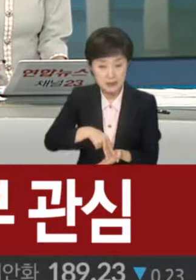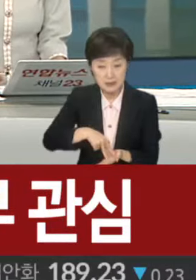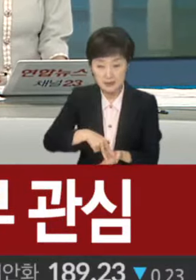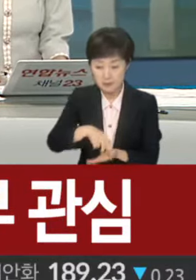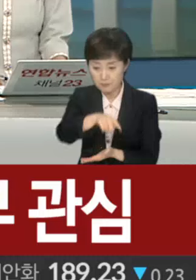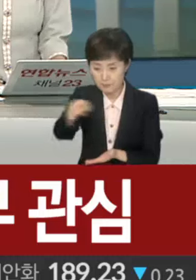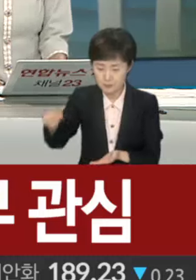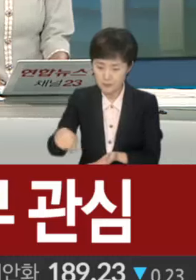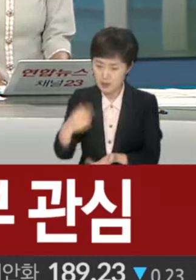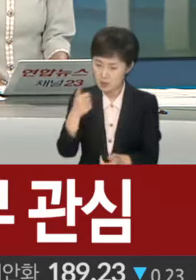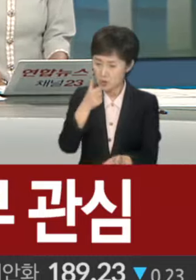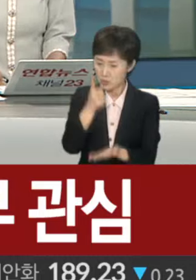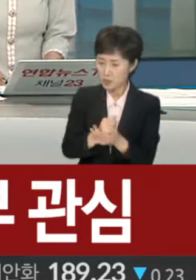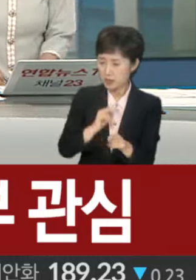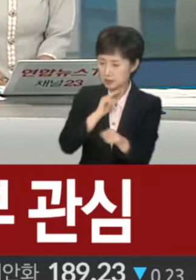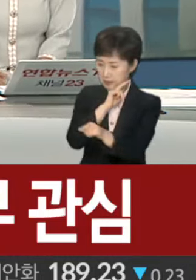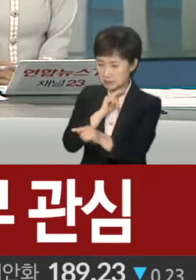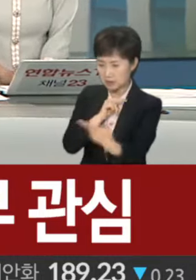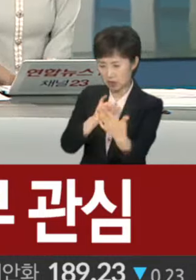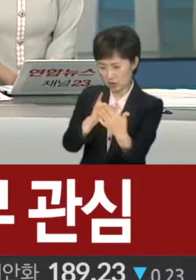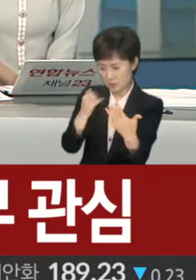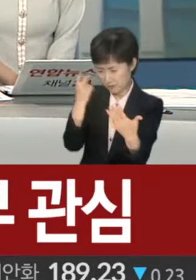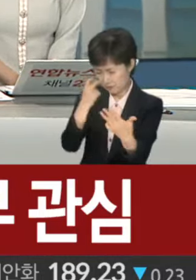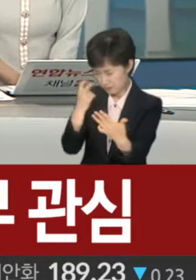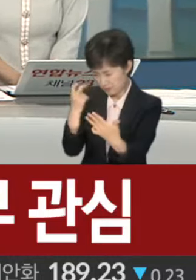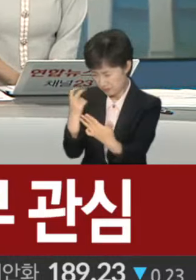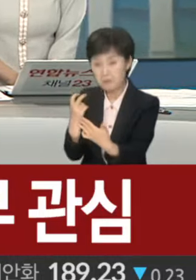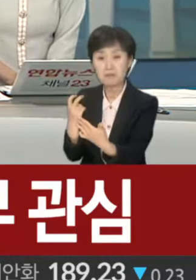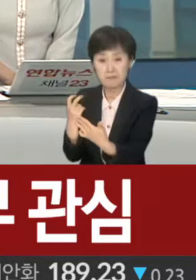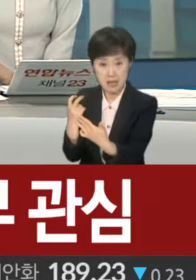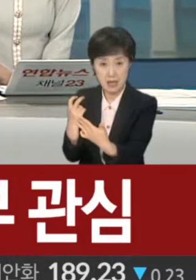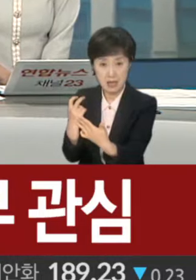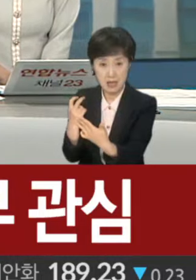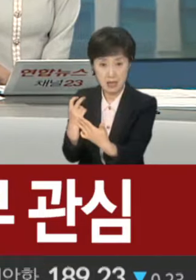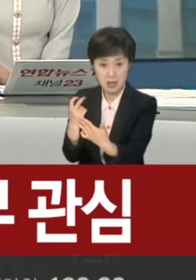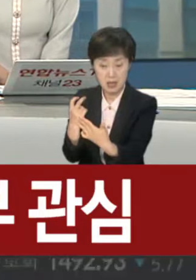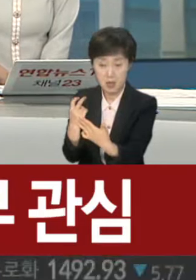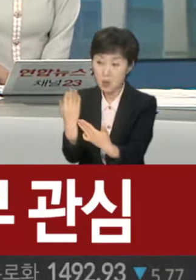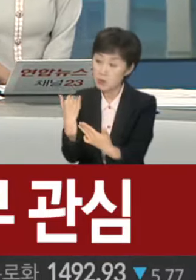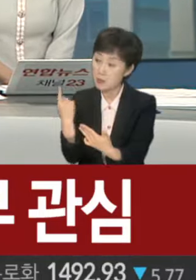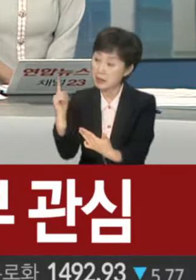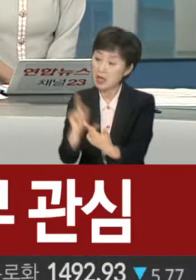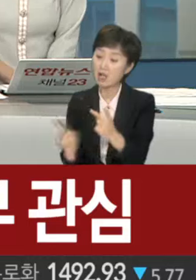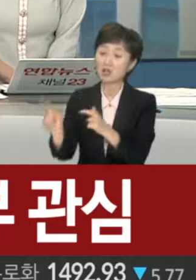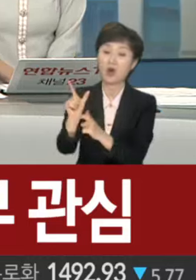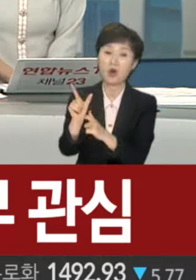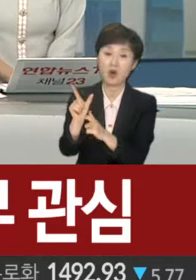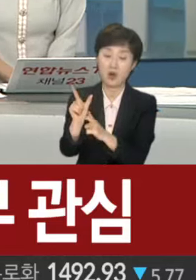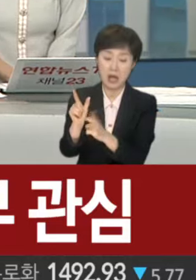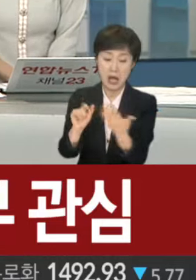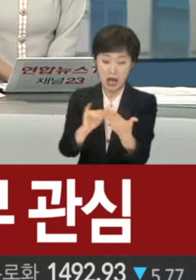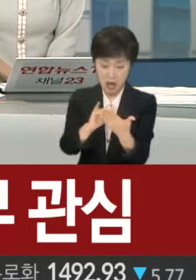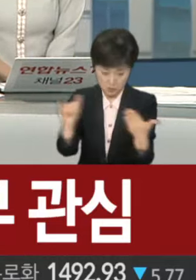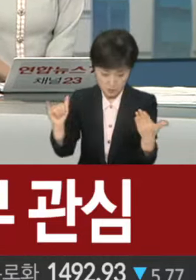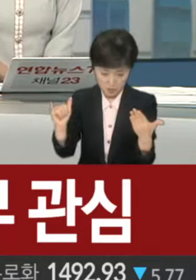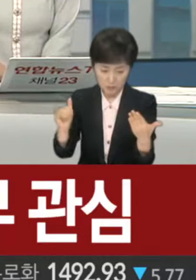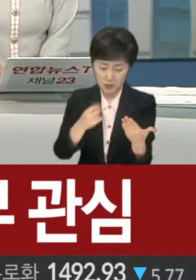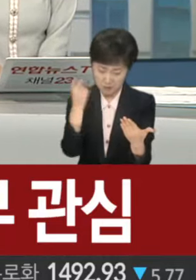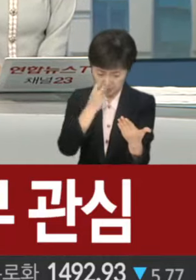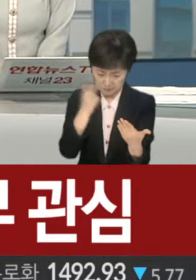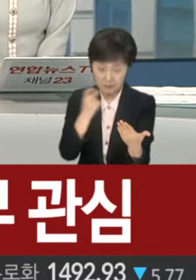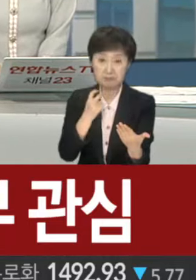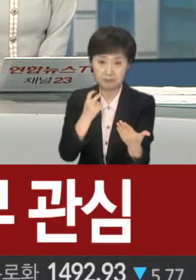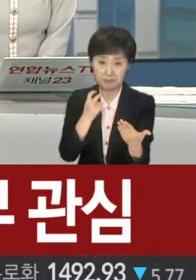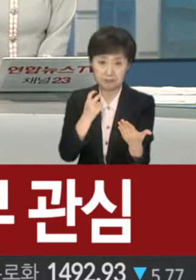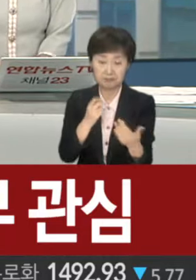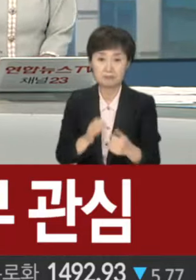관련자 8명에 대해 수사를 이어왔는데 최근에 이제 뭐 한 명을 추가로 입건해서 심의에 9명의 송치 여부 심의를